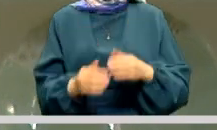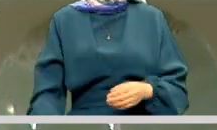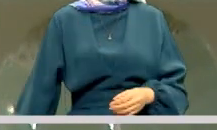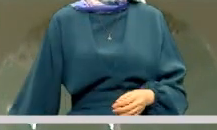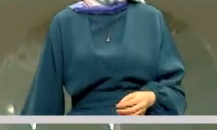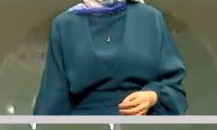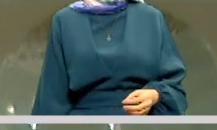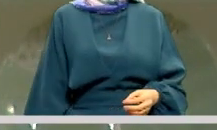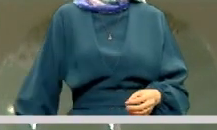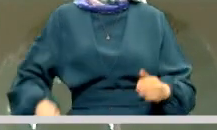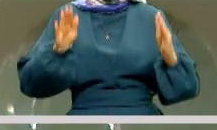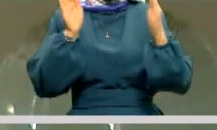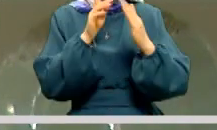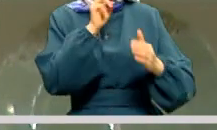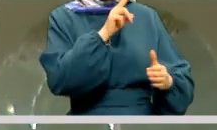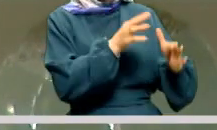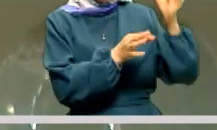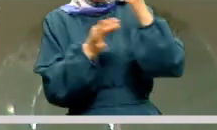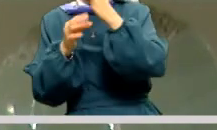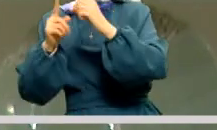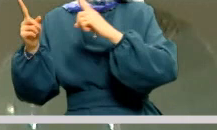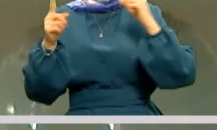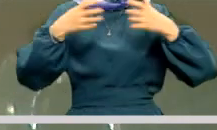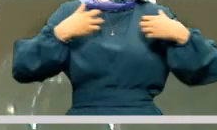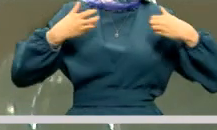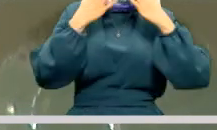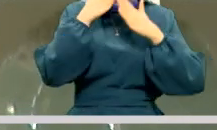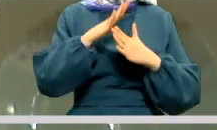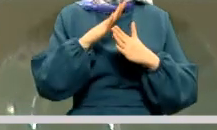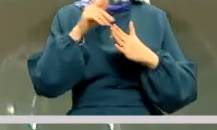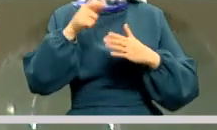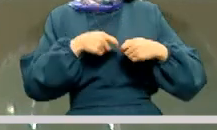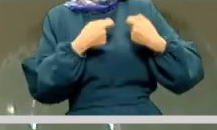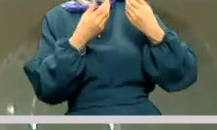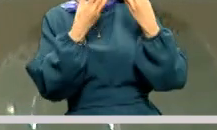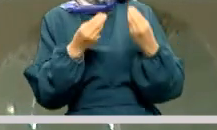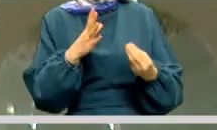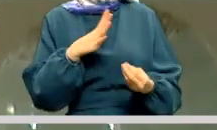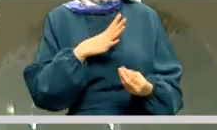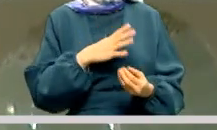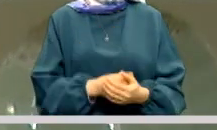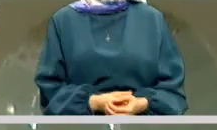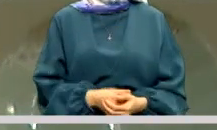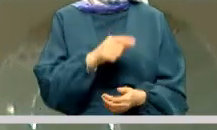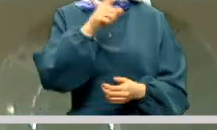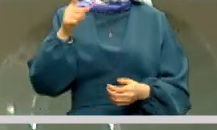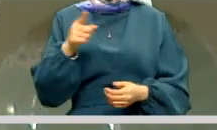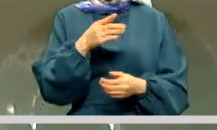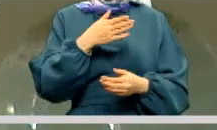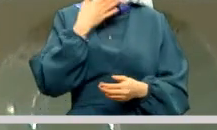Yani karşılıklı iki insanın birbirine güvenmemesi kadar hani yıpratıcı bir şey daha var mıdır bilmiyorum siz mesela